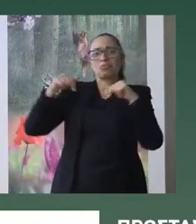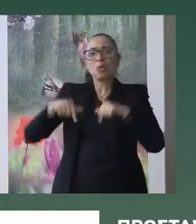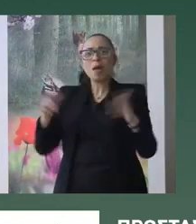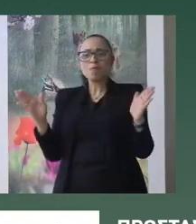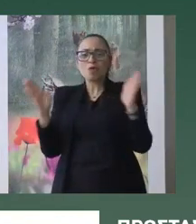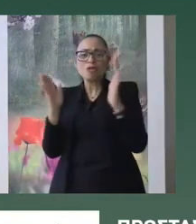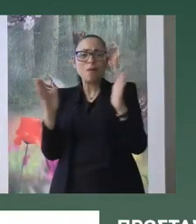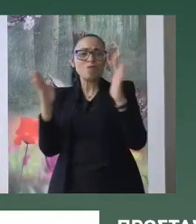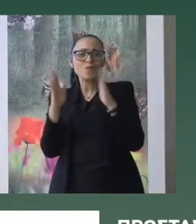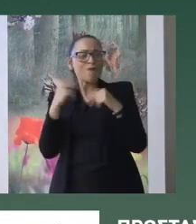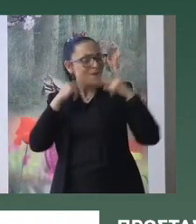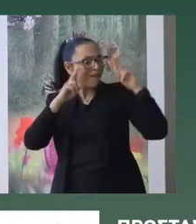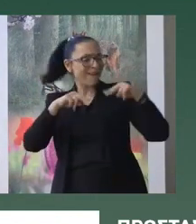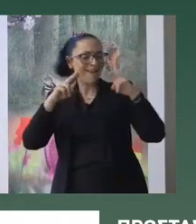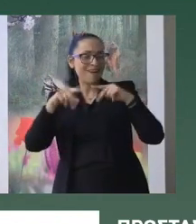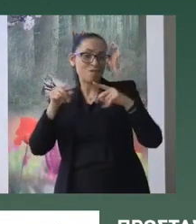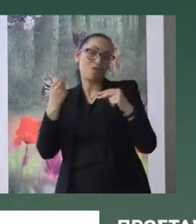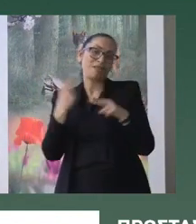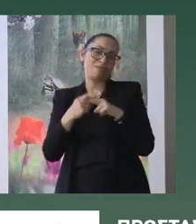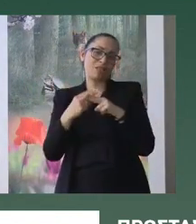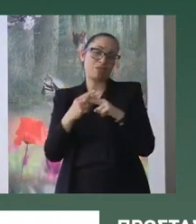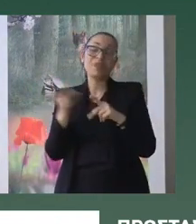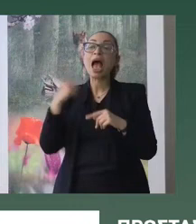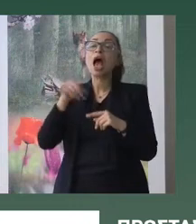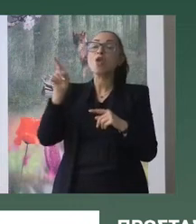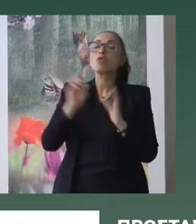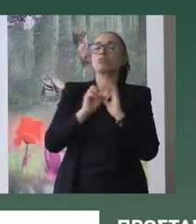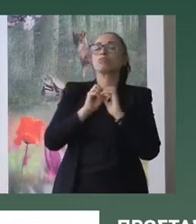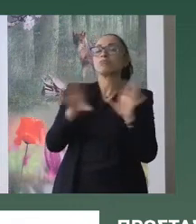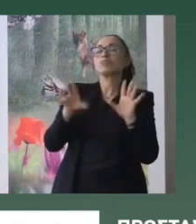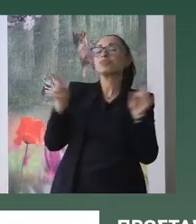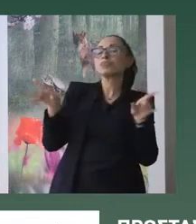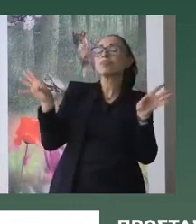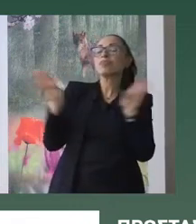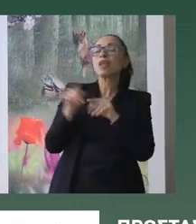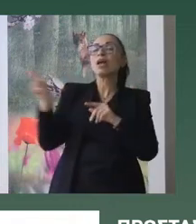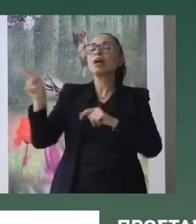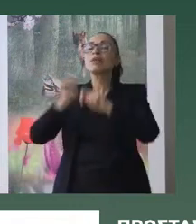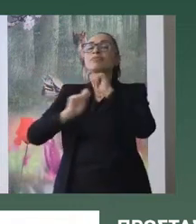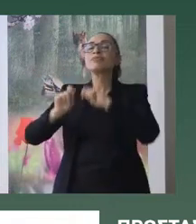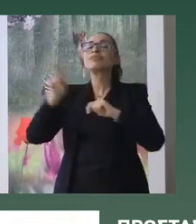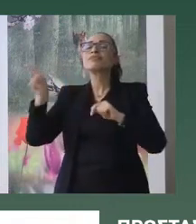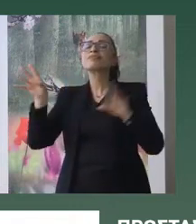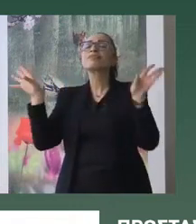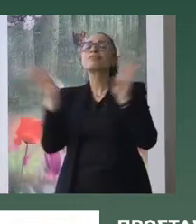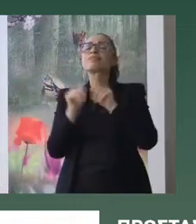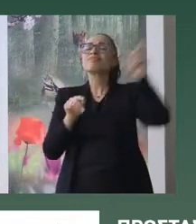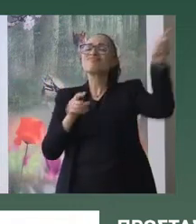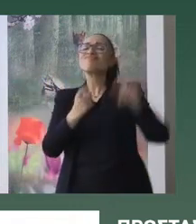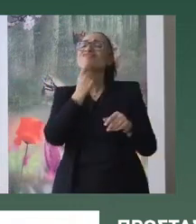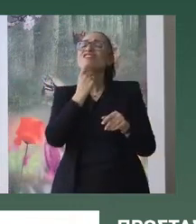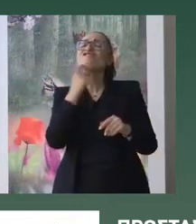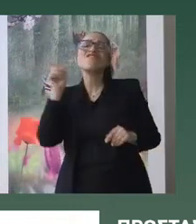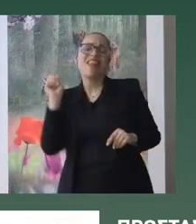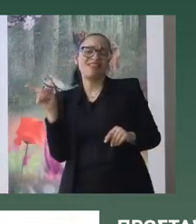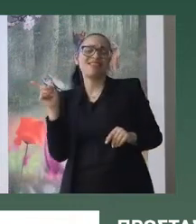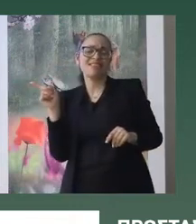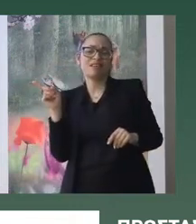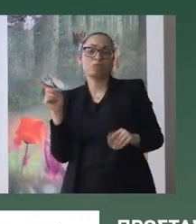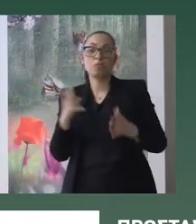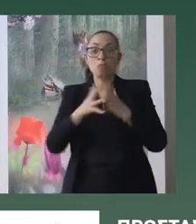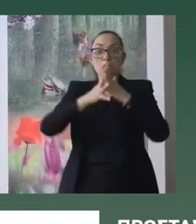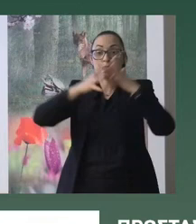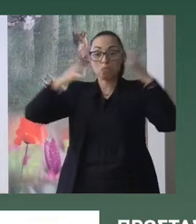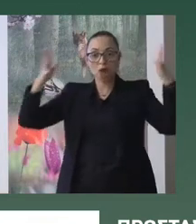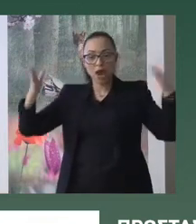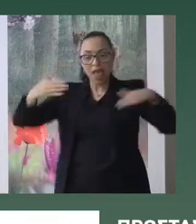πόλη. Αυτό είναι ένα κλασικό παράδειγμα της Ουτρέχτης, που προτίμησε αντί να φτιάξει μεγάλα έργα με